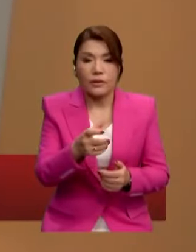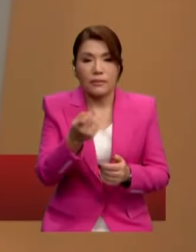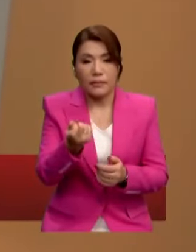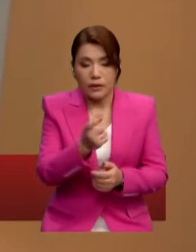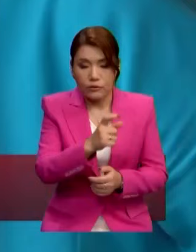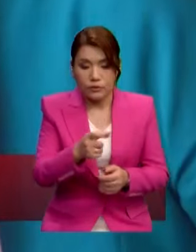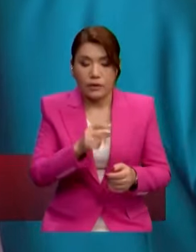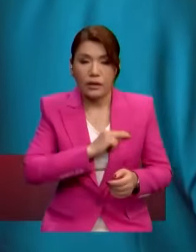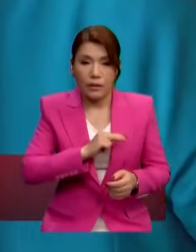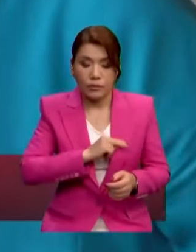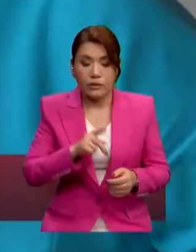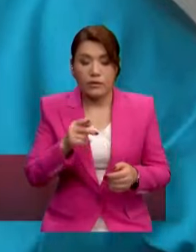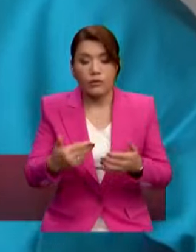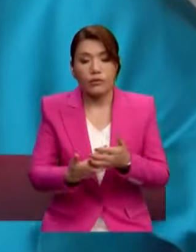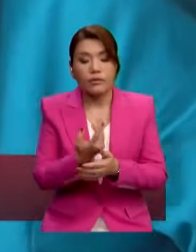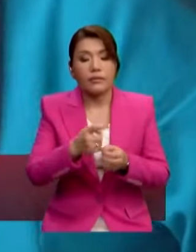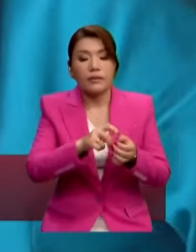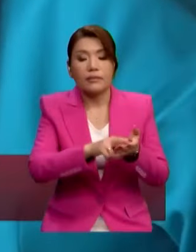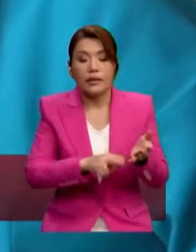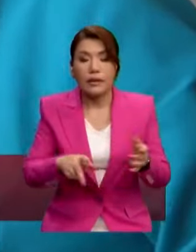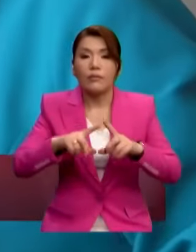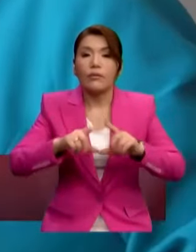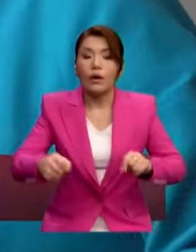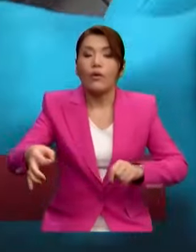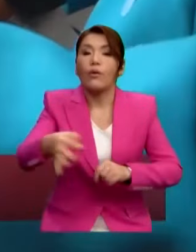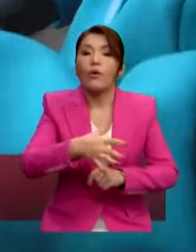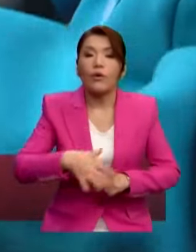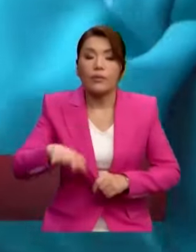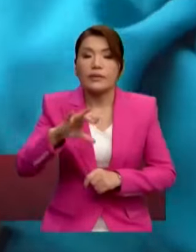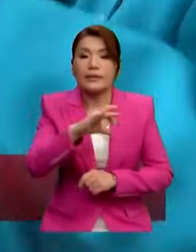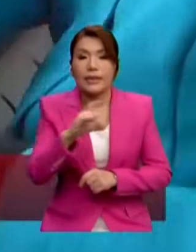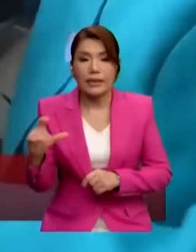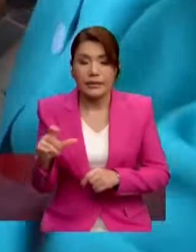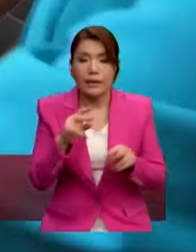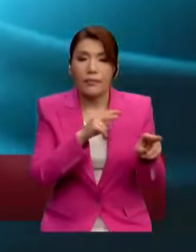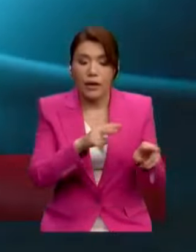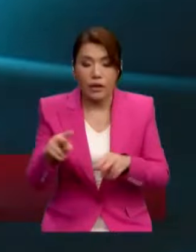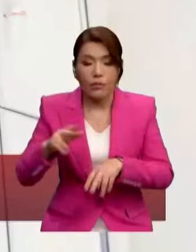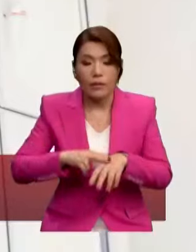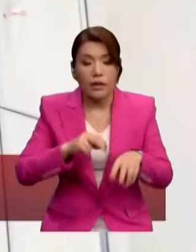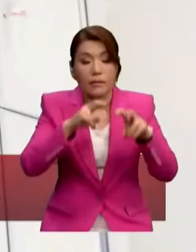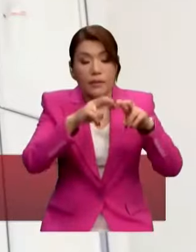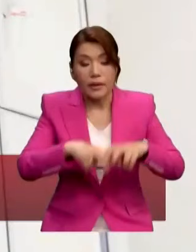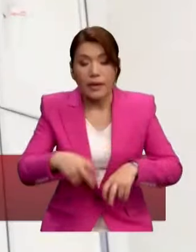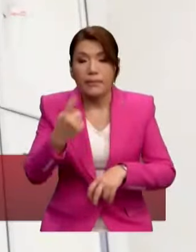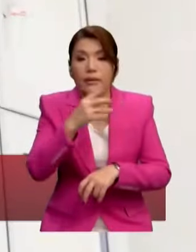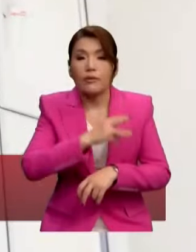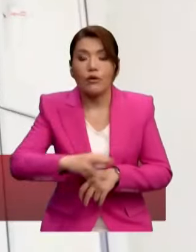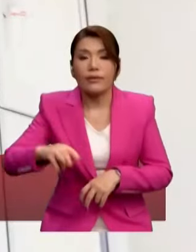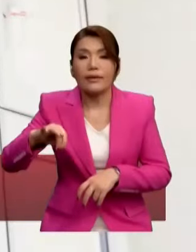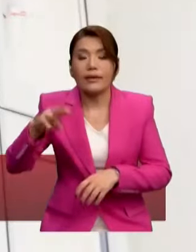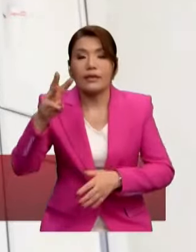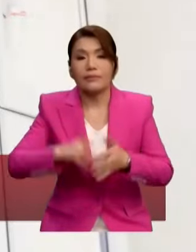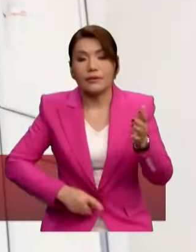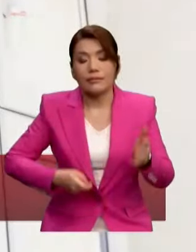ғимараттың тіркелмеуімен байланысты деген. Бірақ биыл мектепті облыстық санитарлық эпидемиологиялық бақылау департаменті тексеріп, 1 миллион теңгеге жуық айыппұл